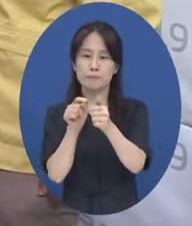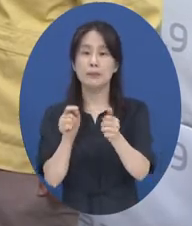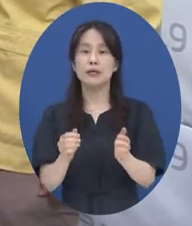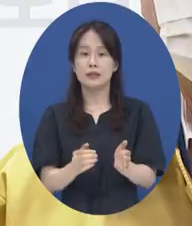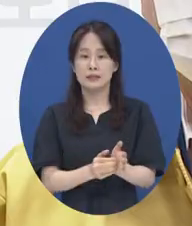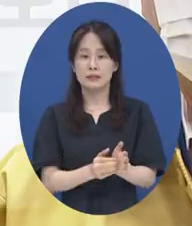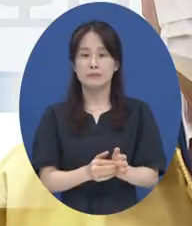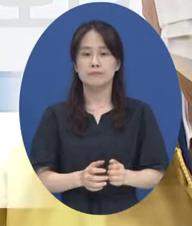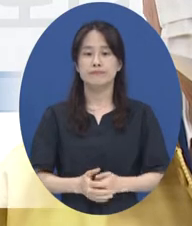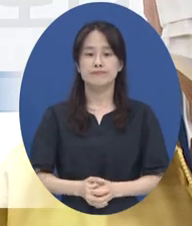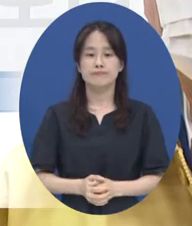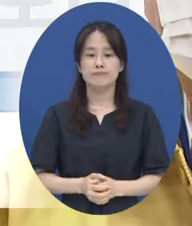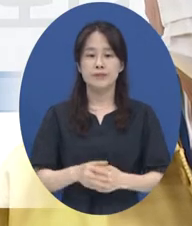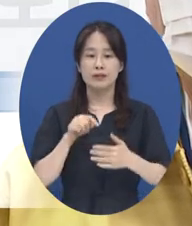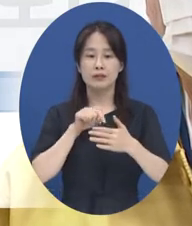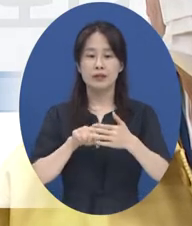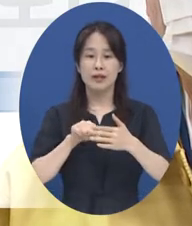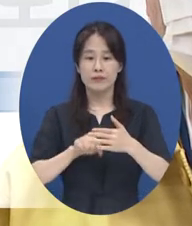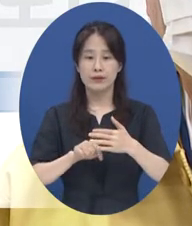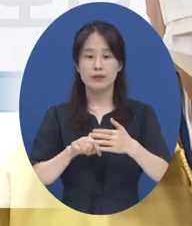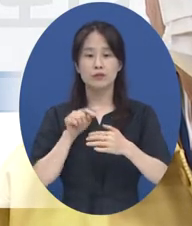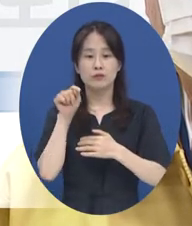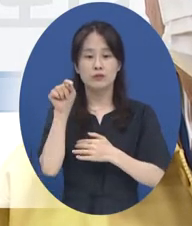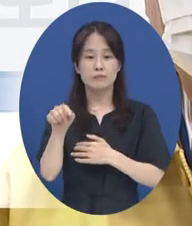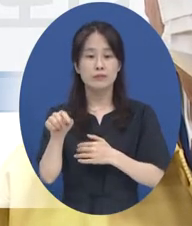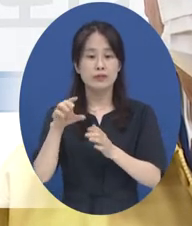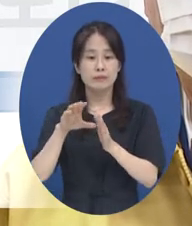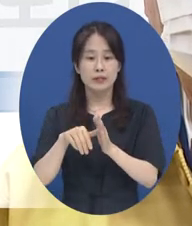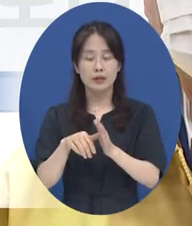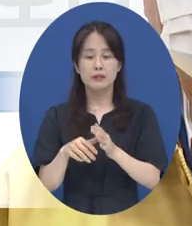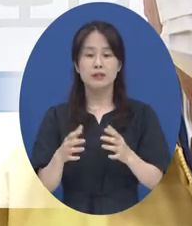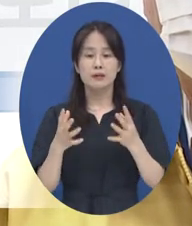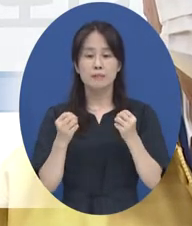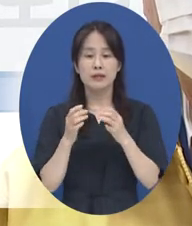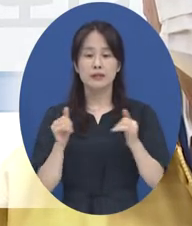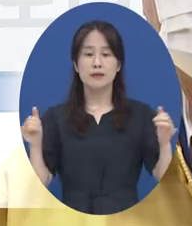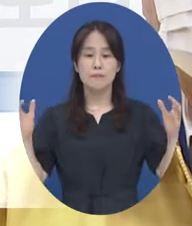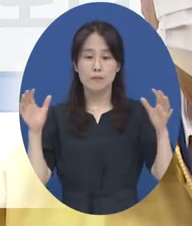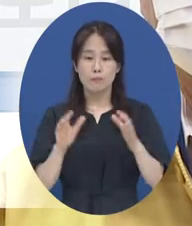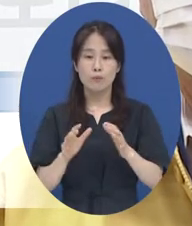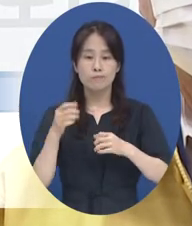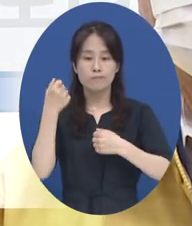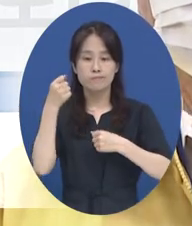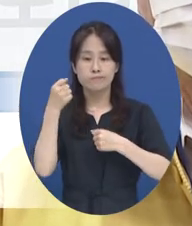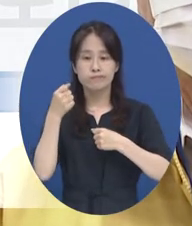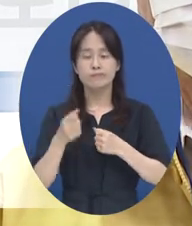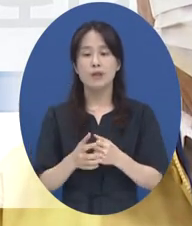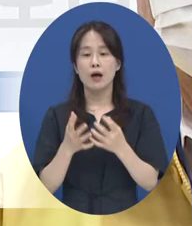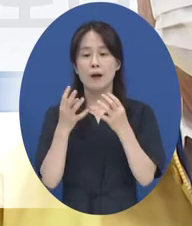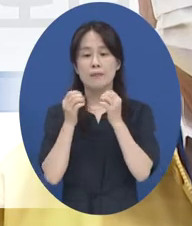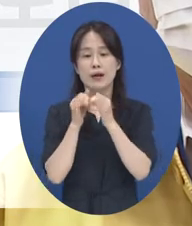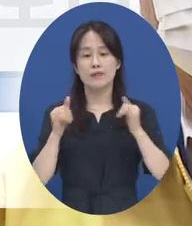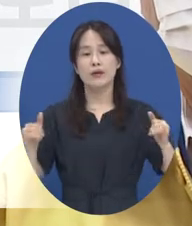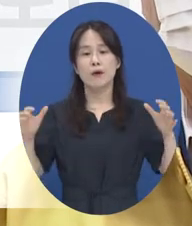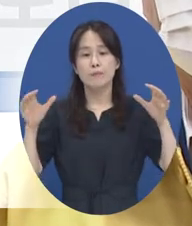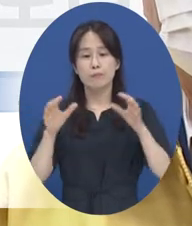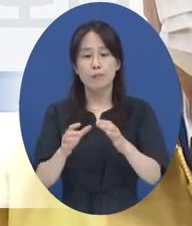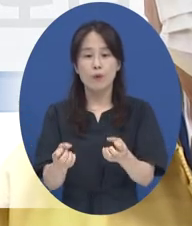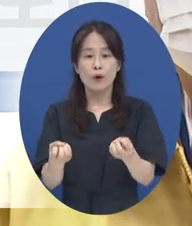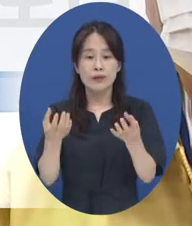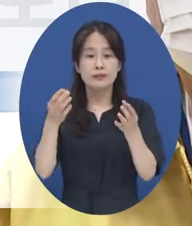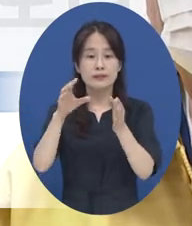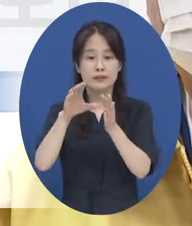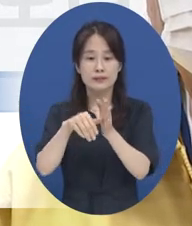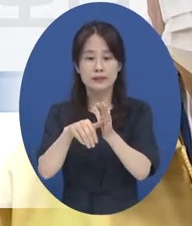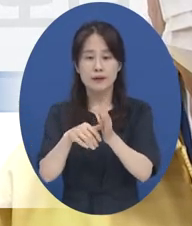내렸습니다. 실내에서 그리고 실외의 경우는 집회나 공연 등 다중이 집합한